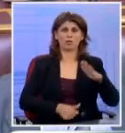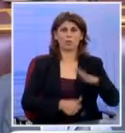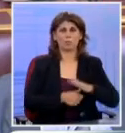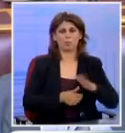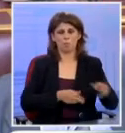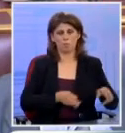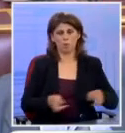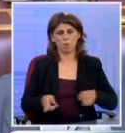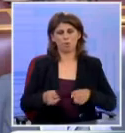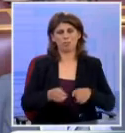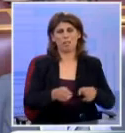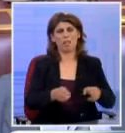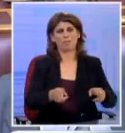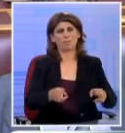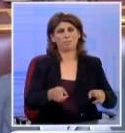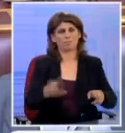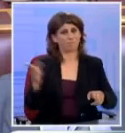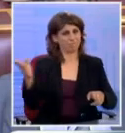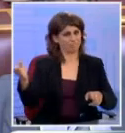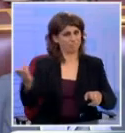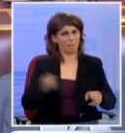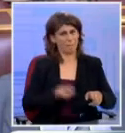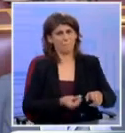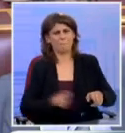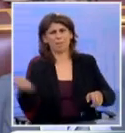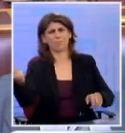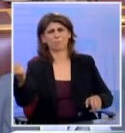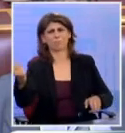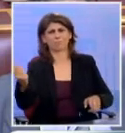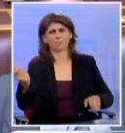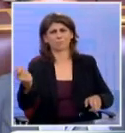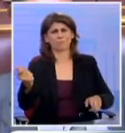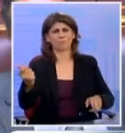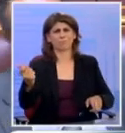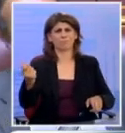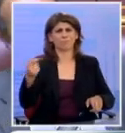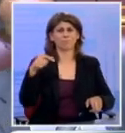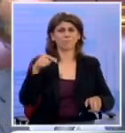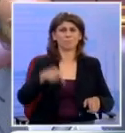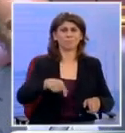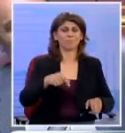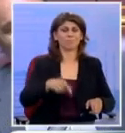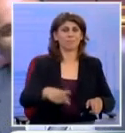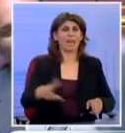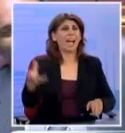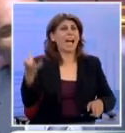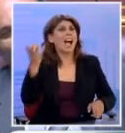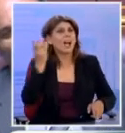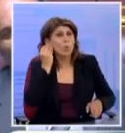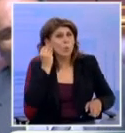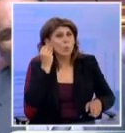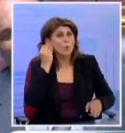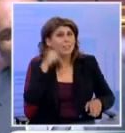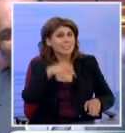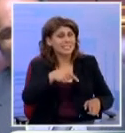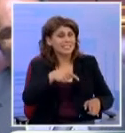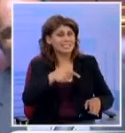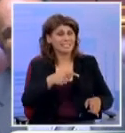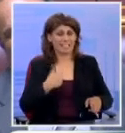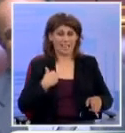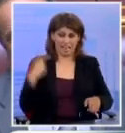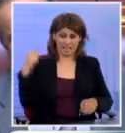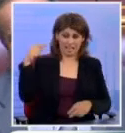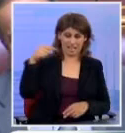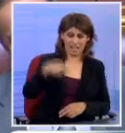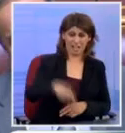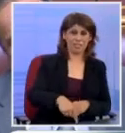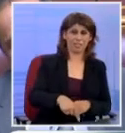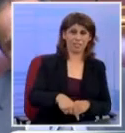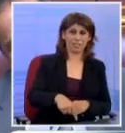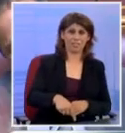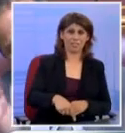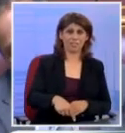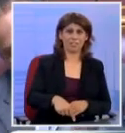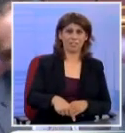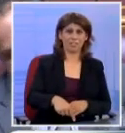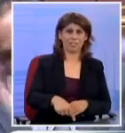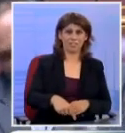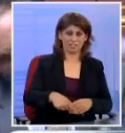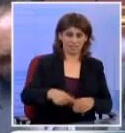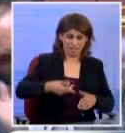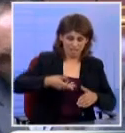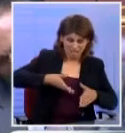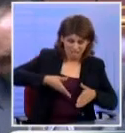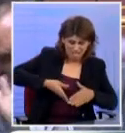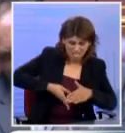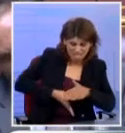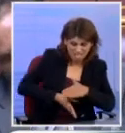ποταμιού. Τον είδατε λάκηξε επί το ακούσματι ότι εδώ θα βγει ο υπόνομος των